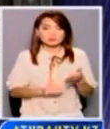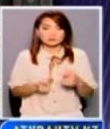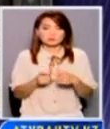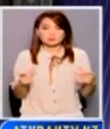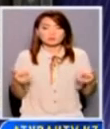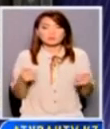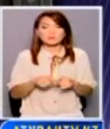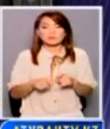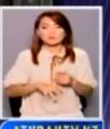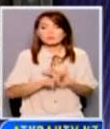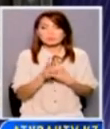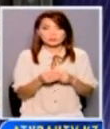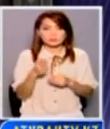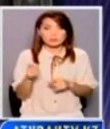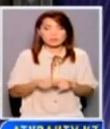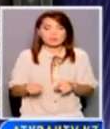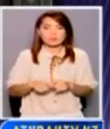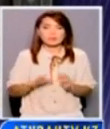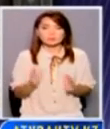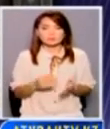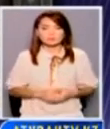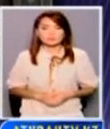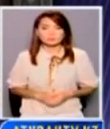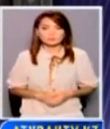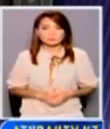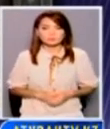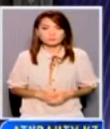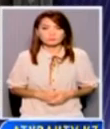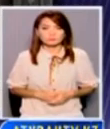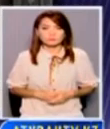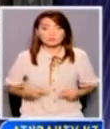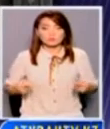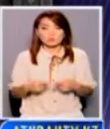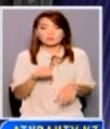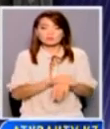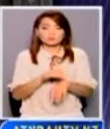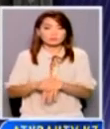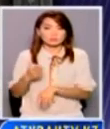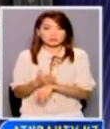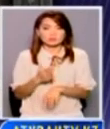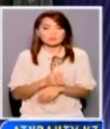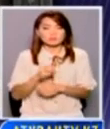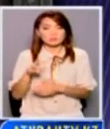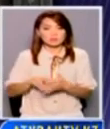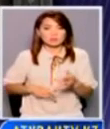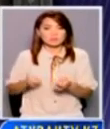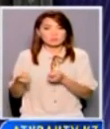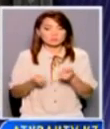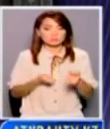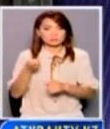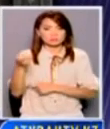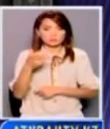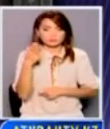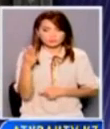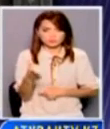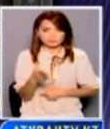оның тексереді. Және тексеріс егер де шынымен де расталып жатса, онда акт толтырылып өзінің құзырлы органдарына